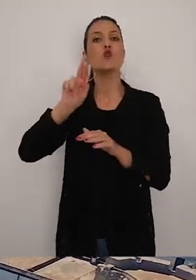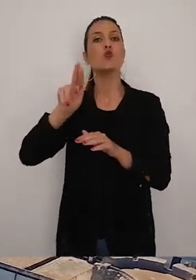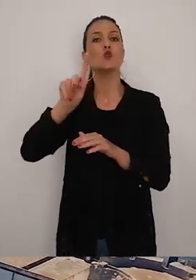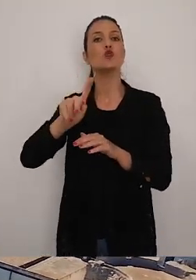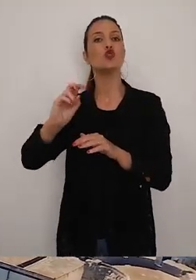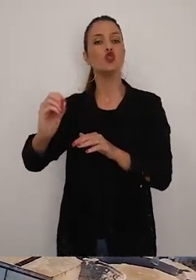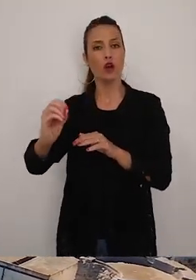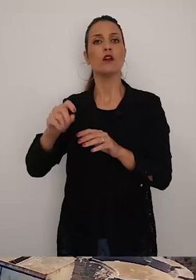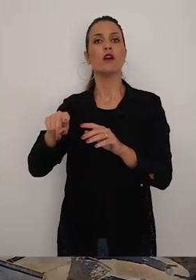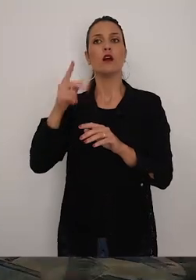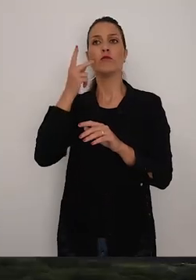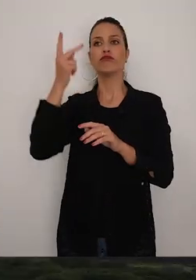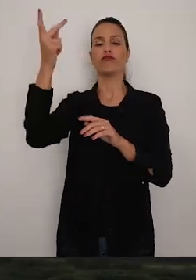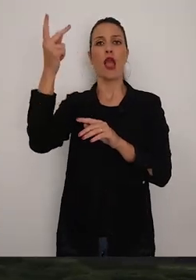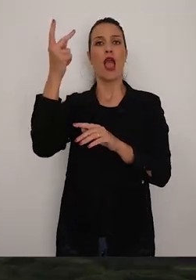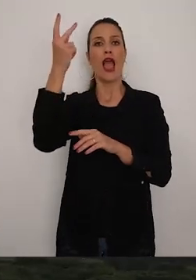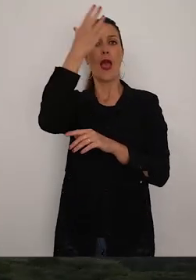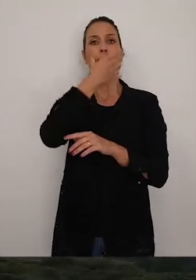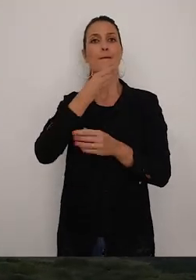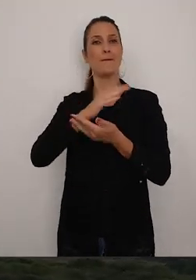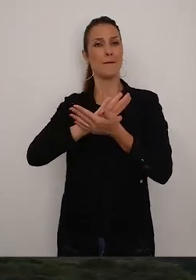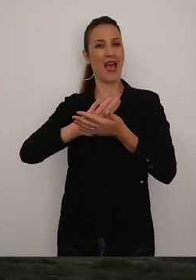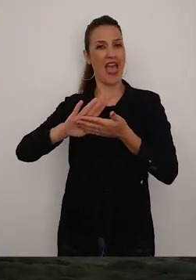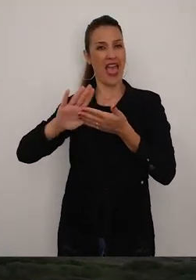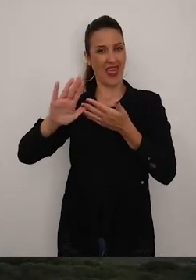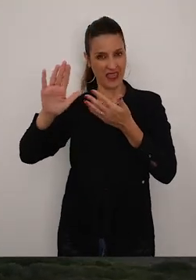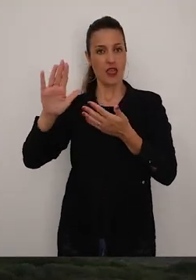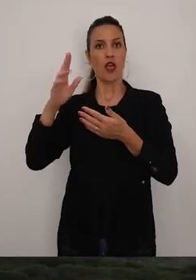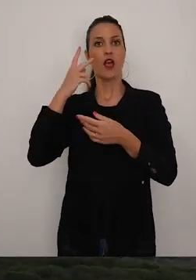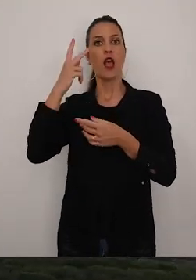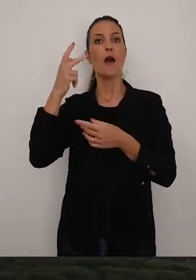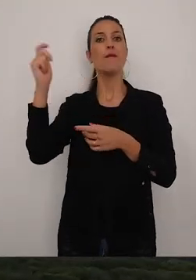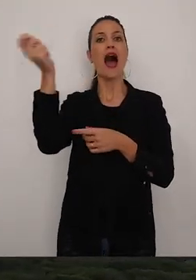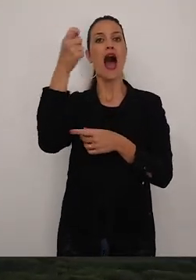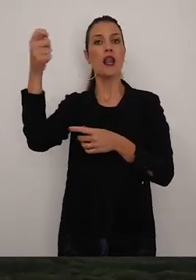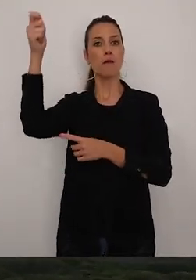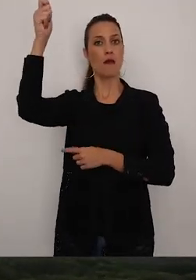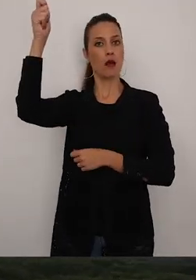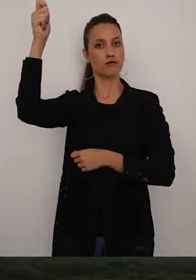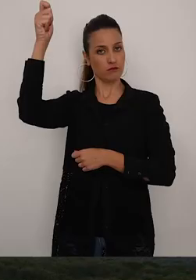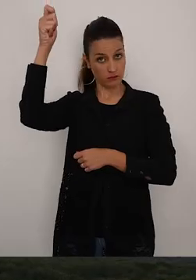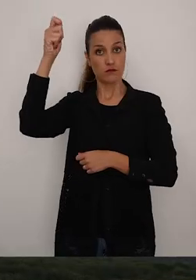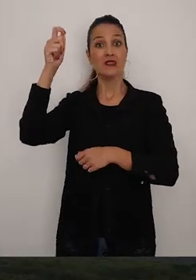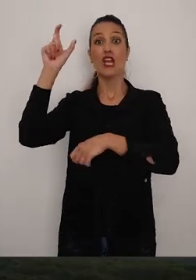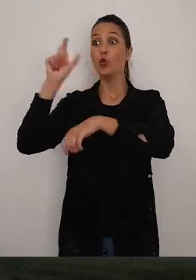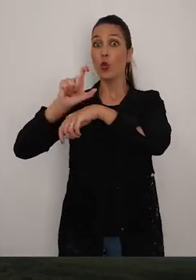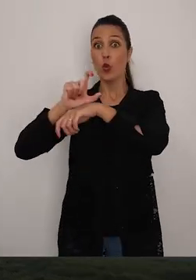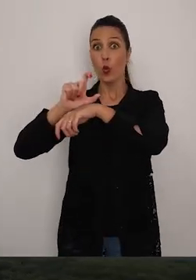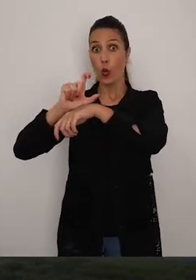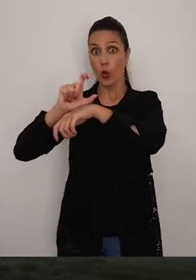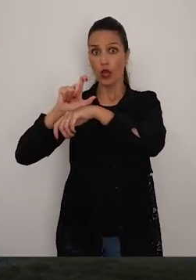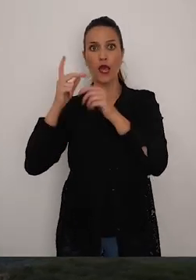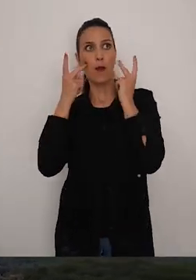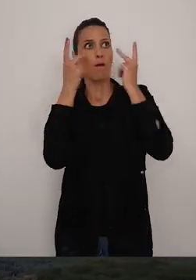la Vergine, che impugnando una palma si poneva alla guida di una guarnigione di guerrieri. L'esercito turco, pensando